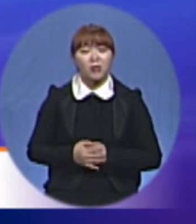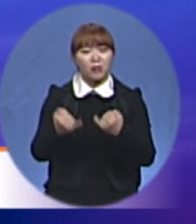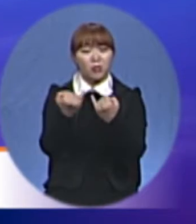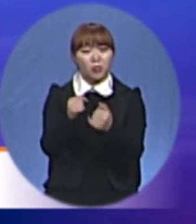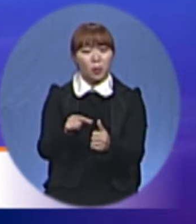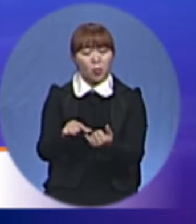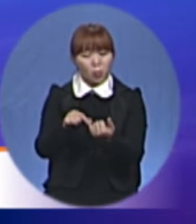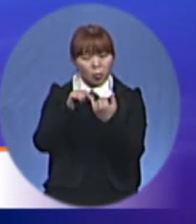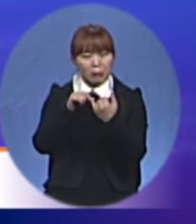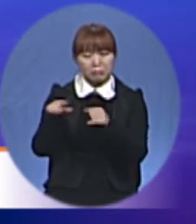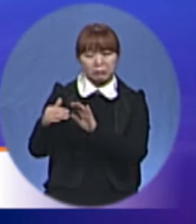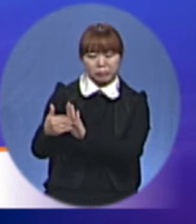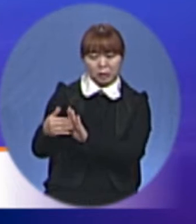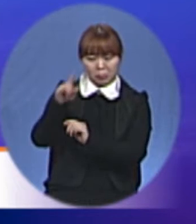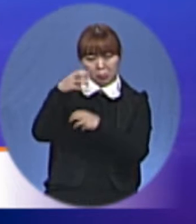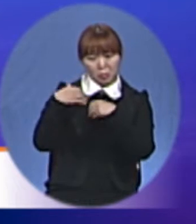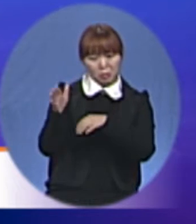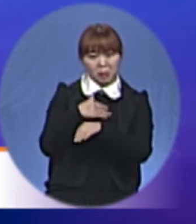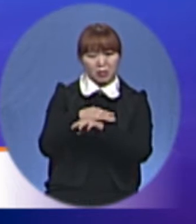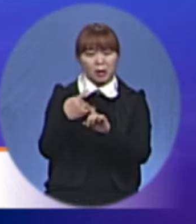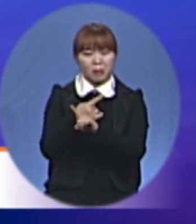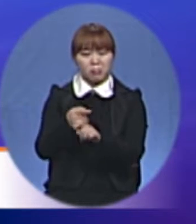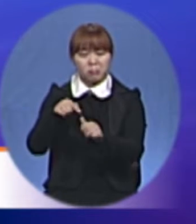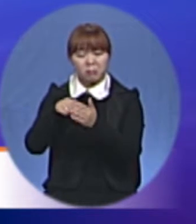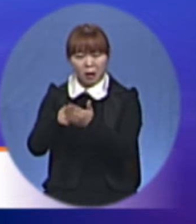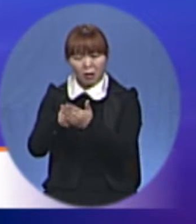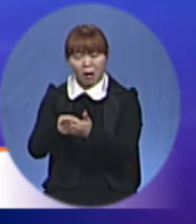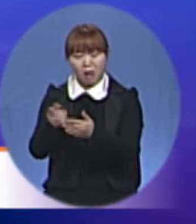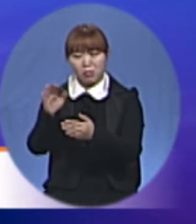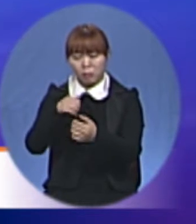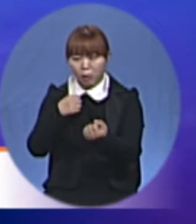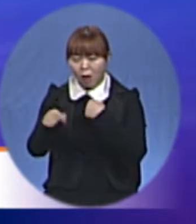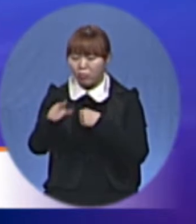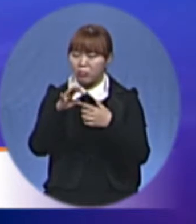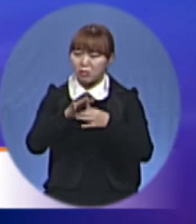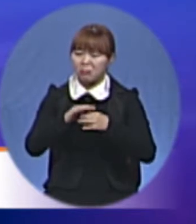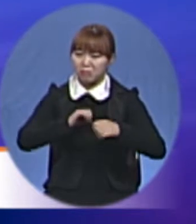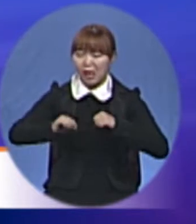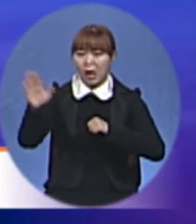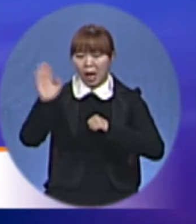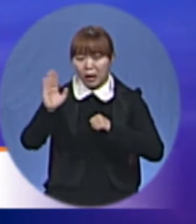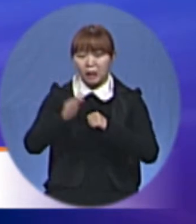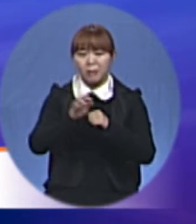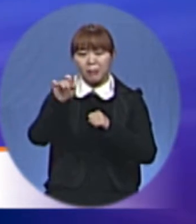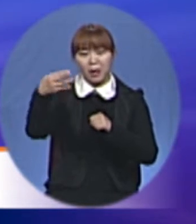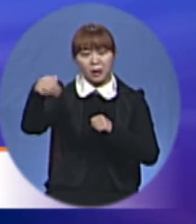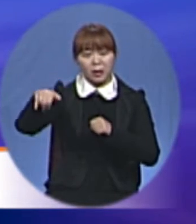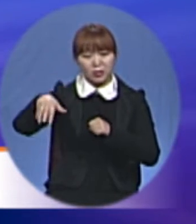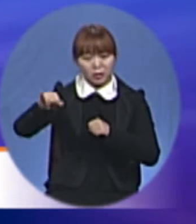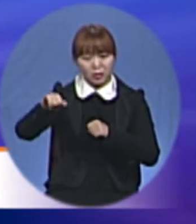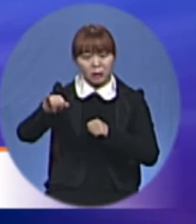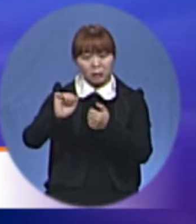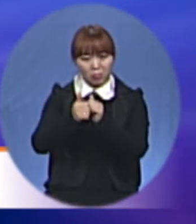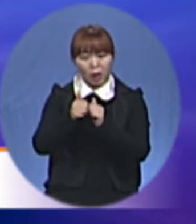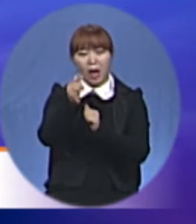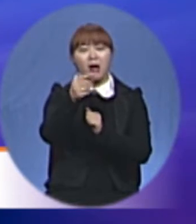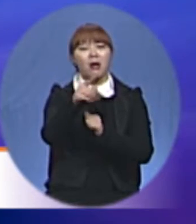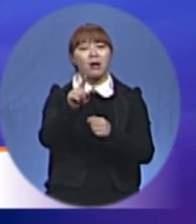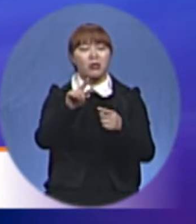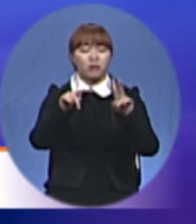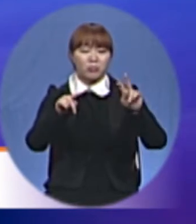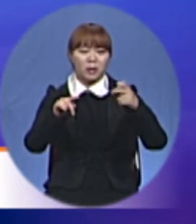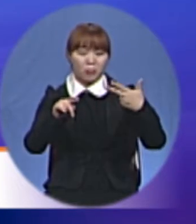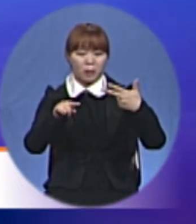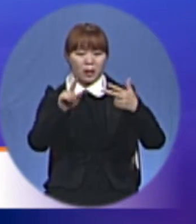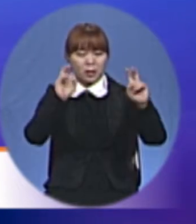여성 고용을 기피하다 정부로부터 개선 촉구를 받았음에도 이를 이행하지 않은 메리츠증권과 한라 등 27개 기업